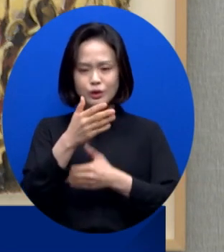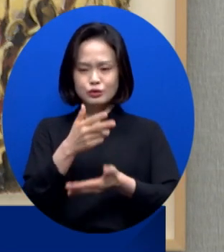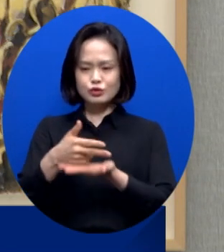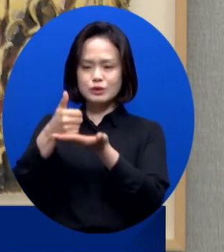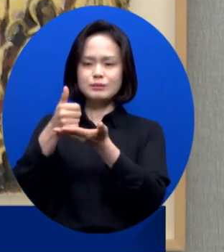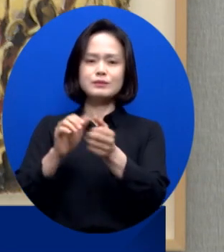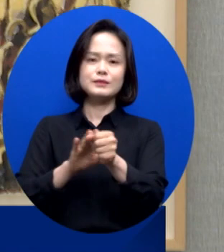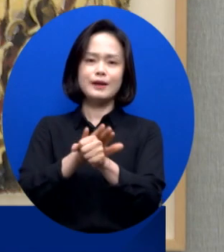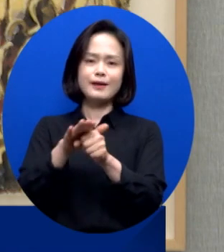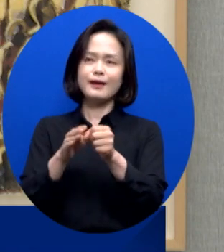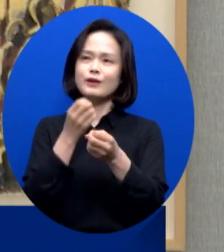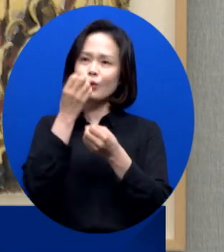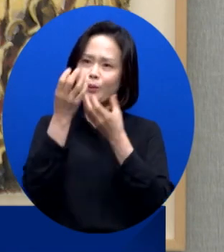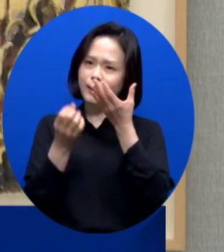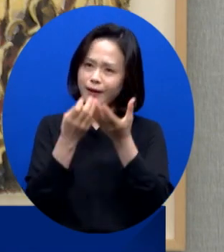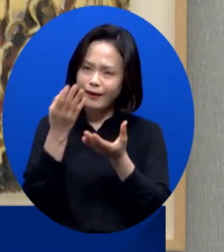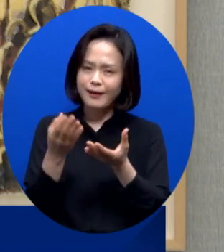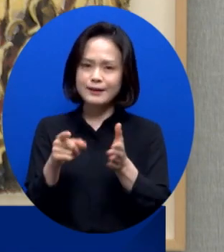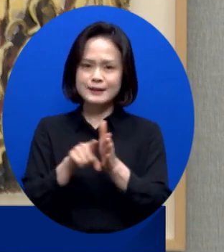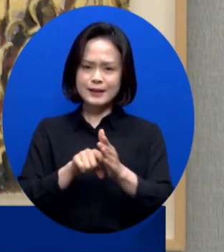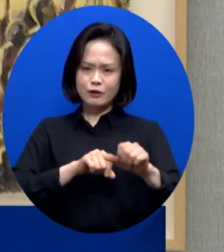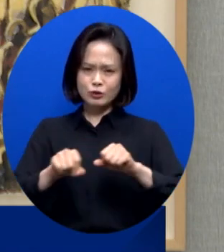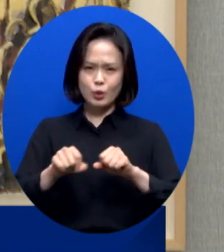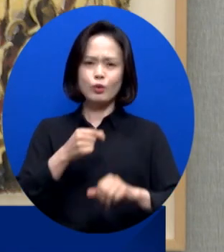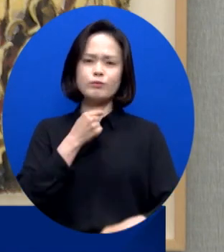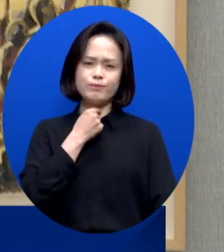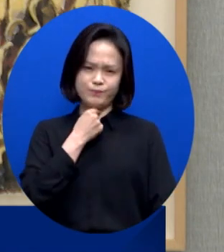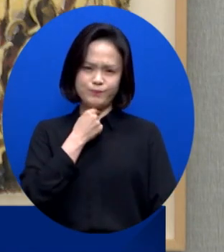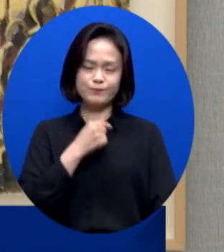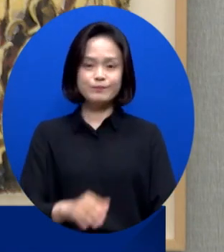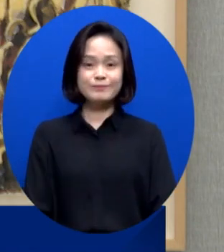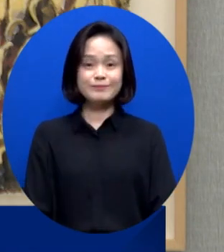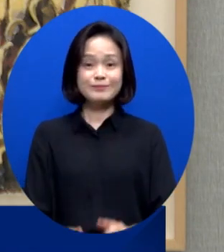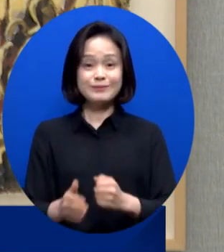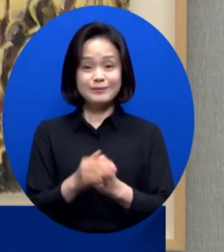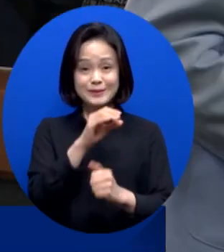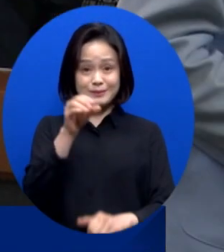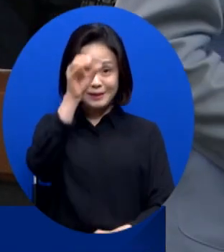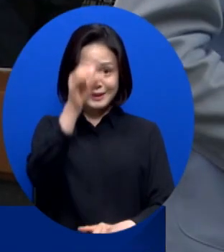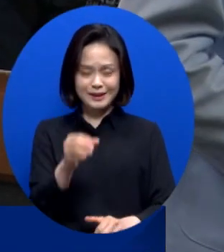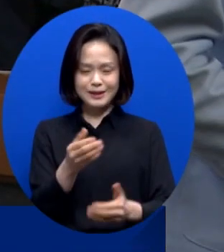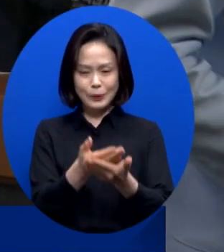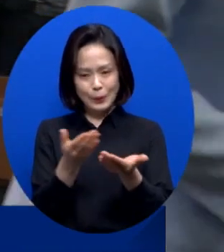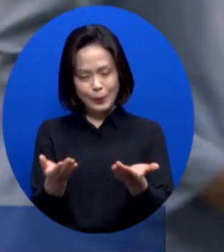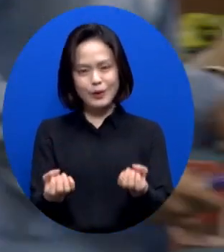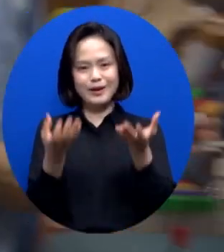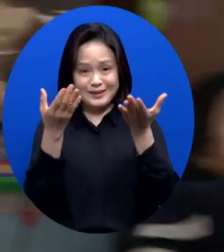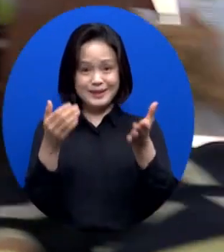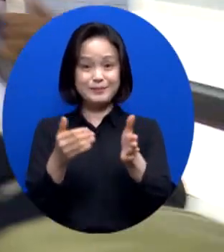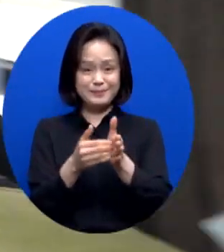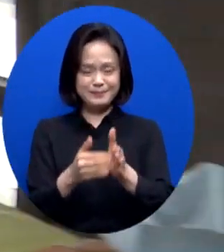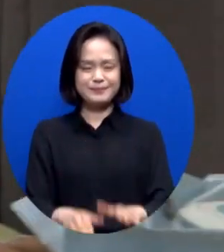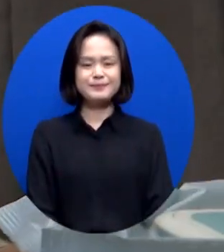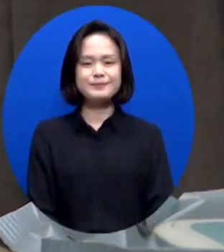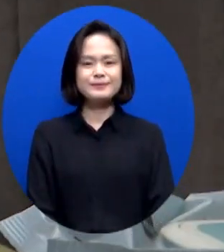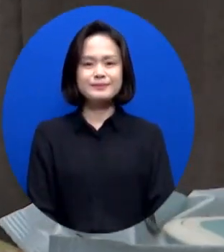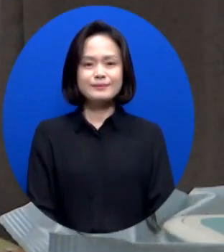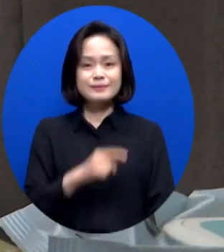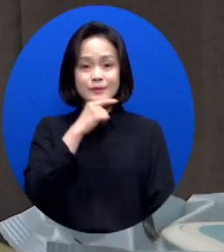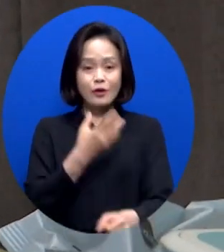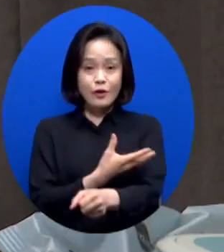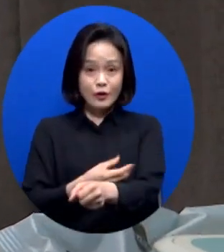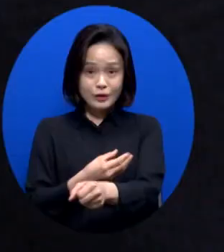신앙 고백을 해 보자 권한 주간에 그래서 십자가 공무원 그리스 했구요 헌혈을 통해 몸소 이웃사랑을